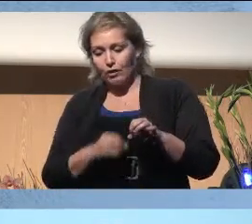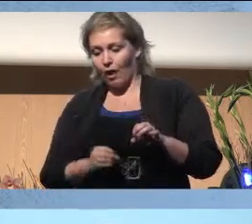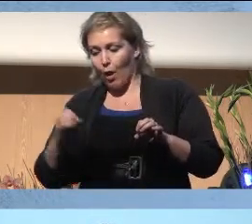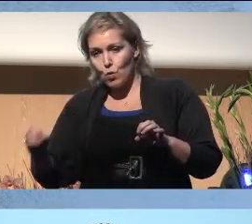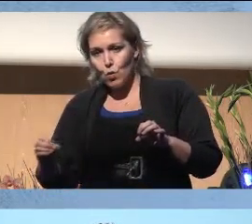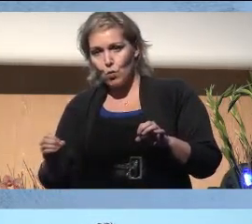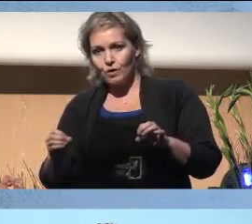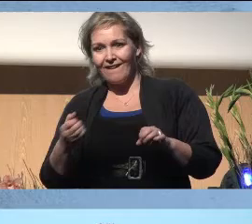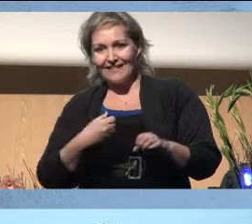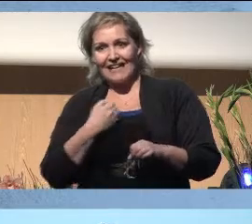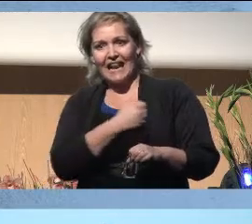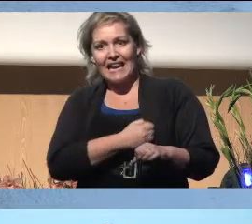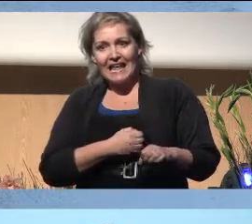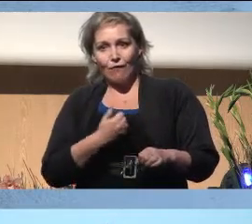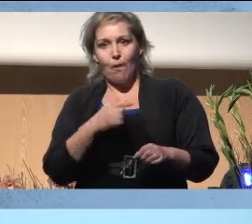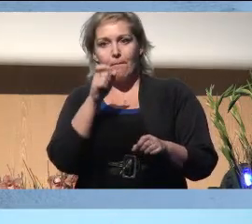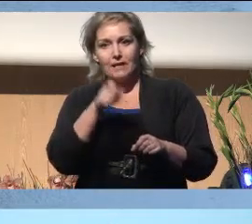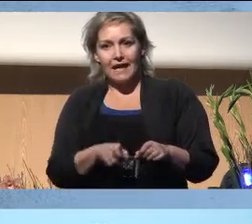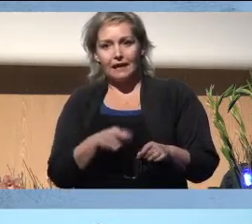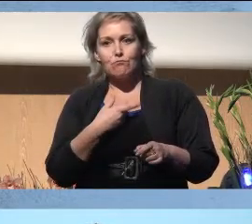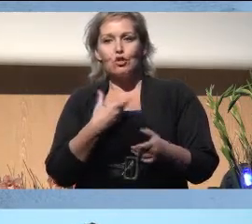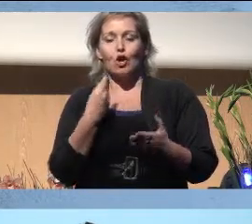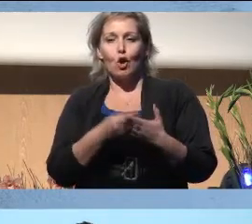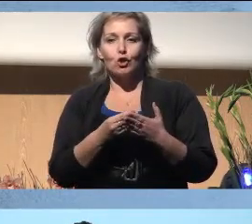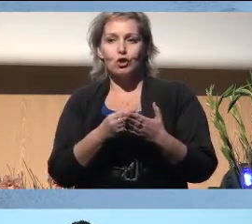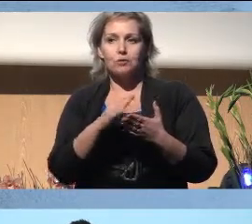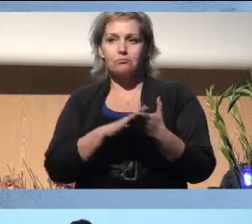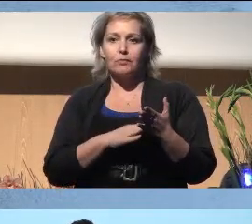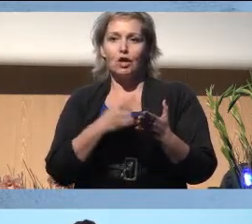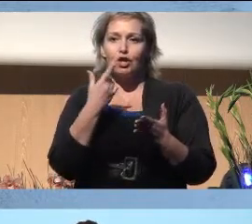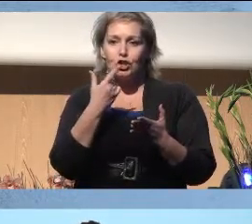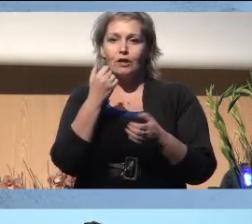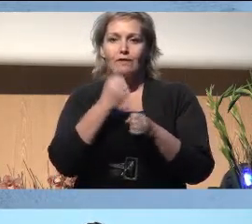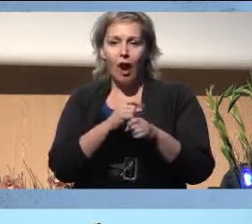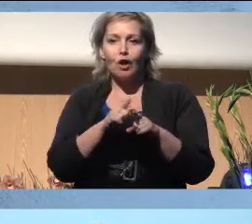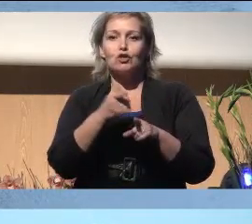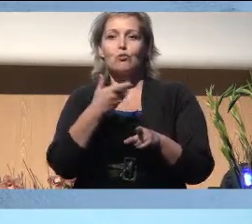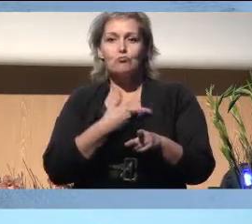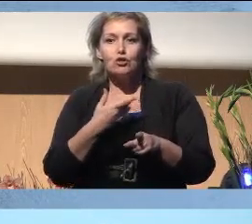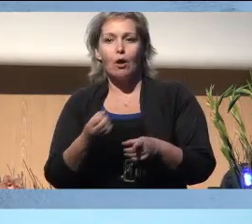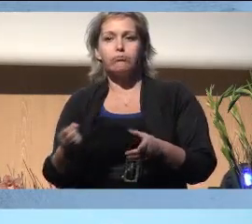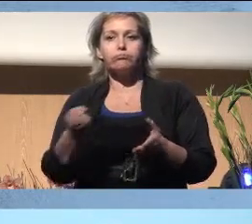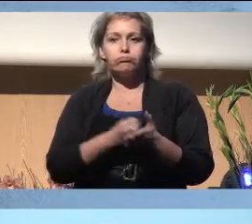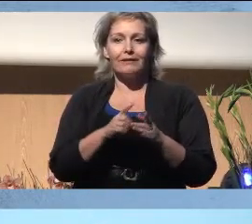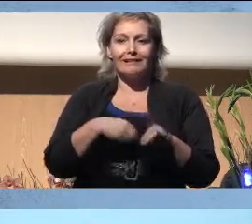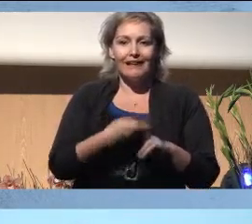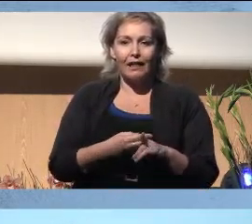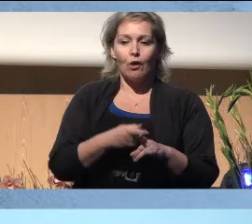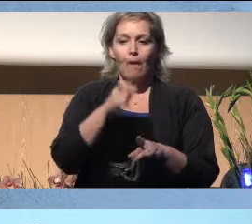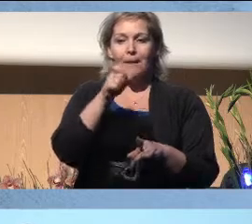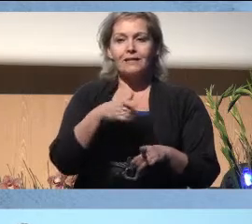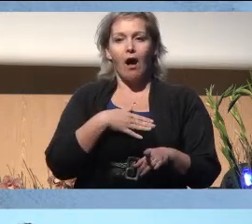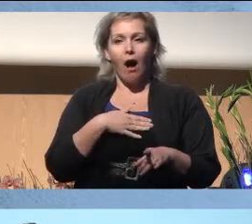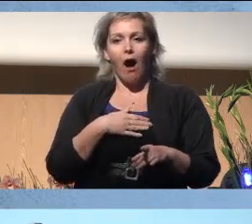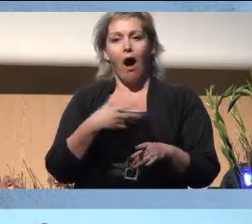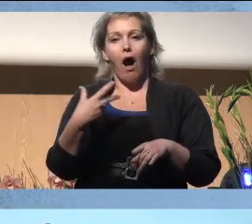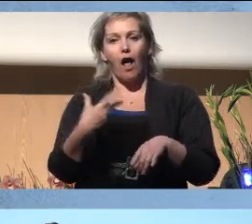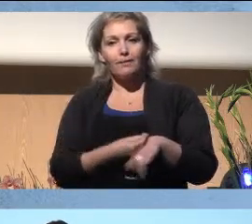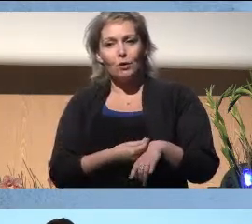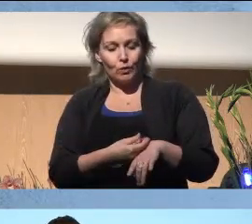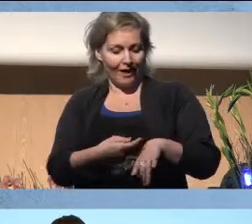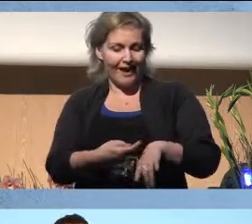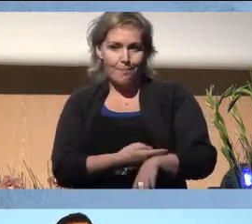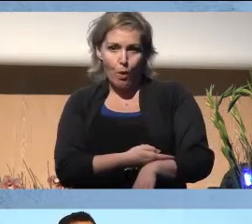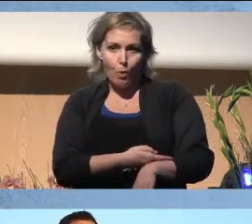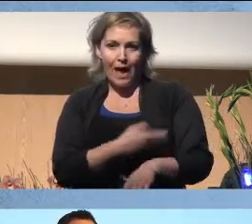Det är mycket stort lidande för patienten och det kostar ungefär 7 gånger så mycket om detta händer. Så patienten ska ha antibiotika i